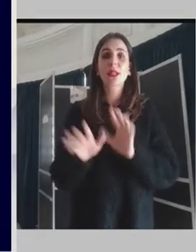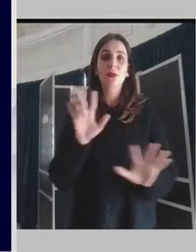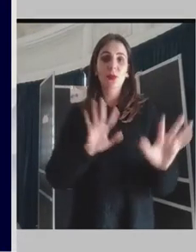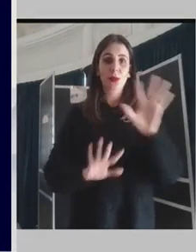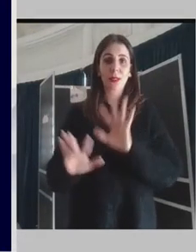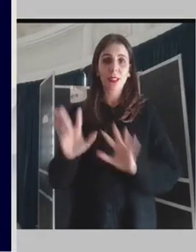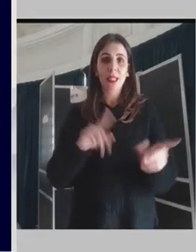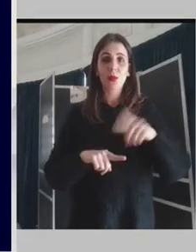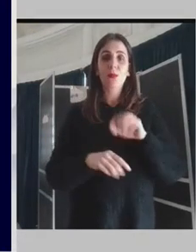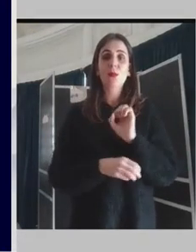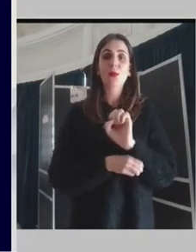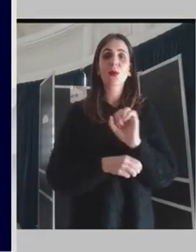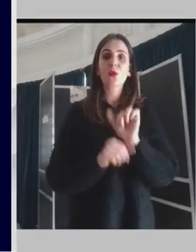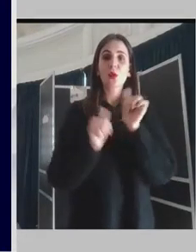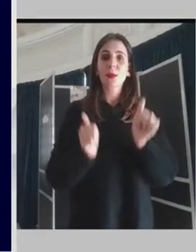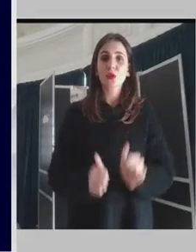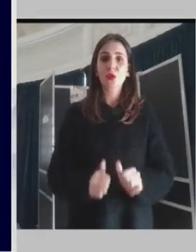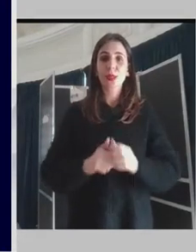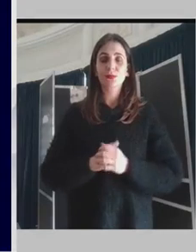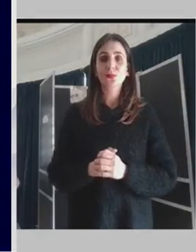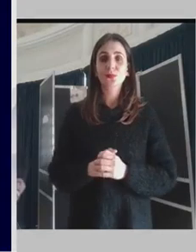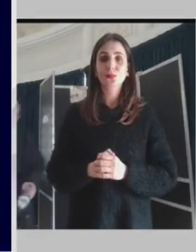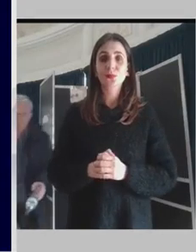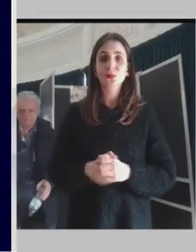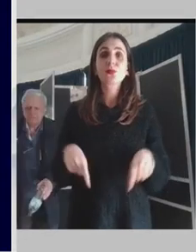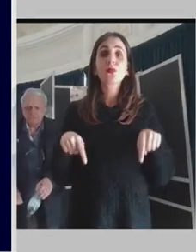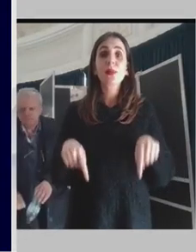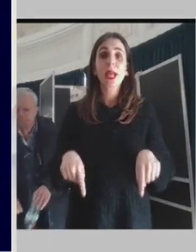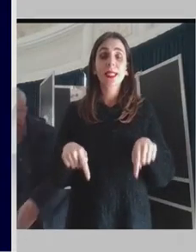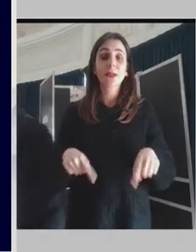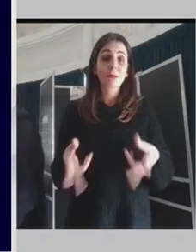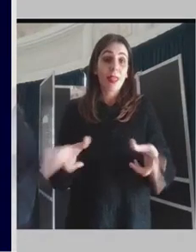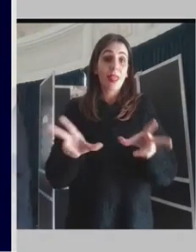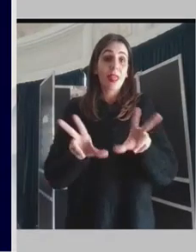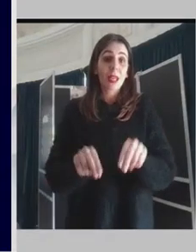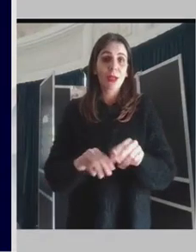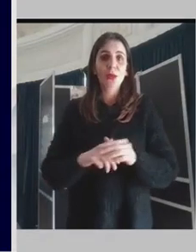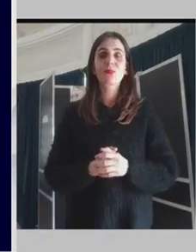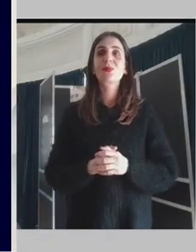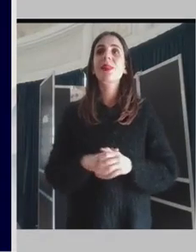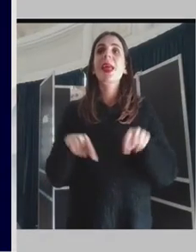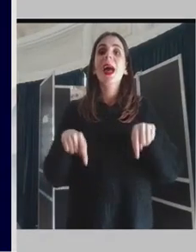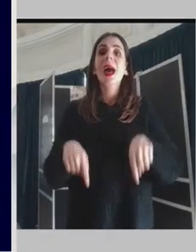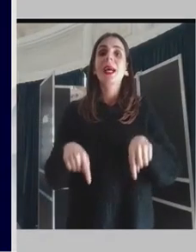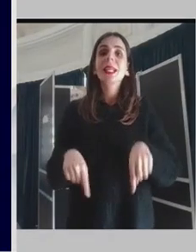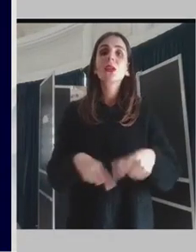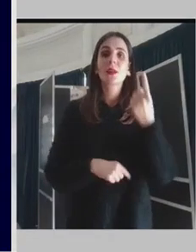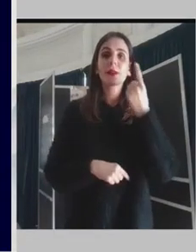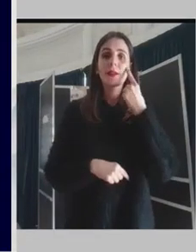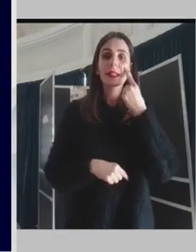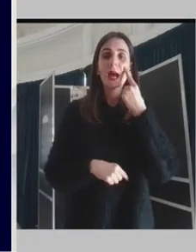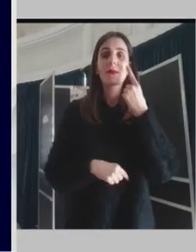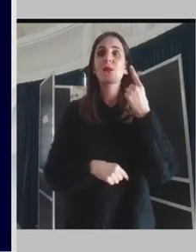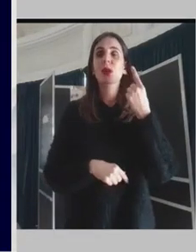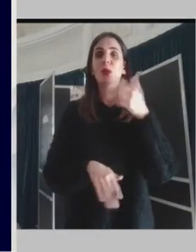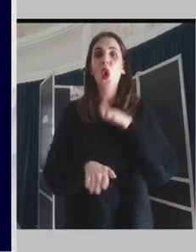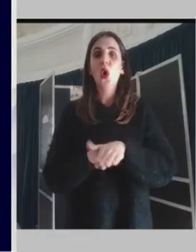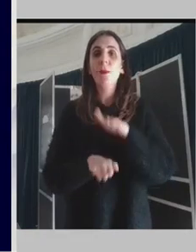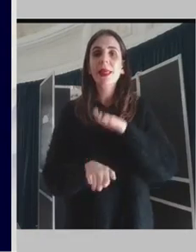e formative. Ora quindi, ripeto, ci stiamo muovendo pienamente nell'ambito delle nostre